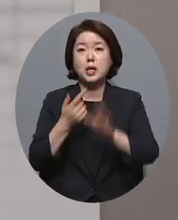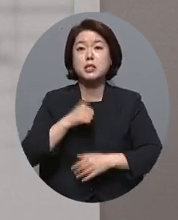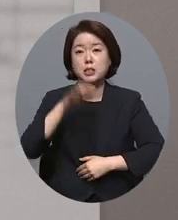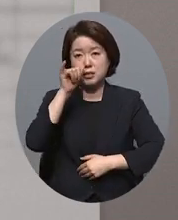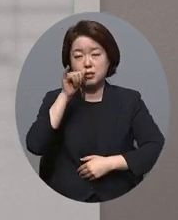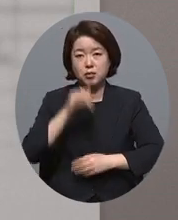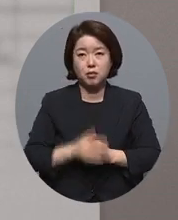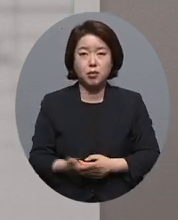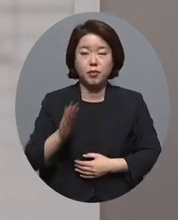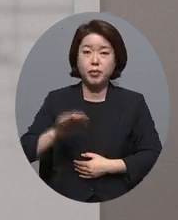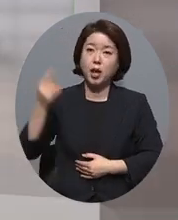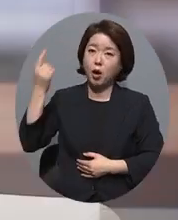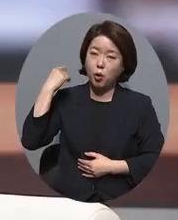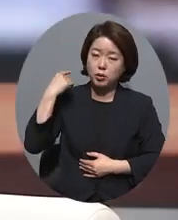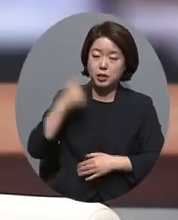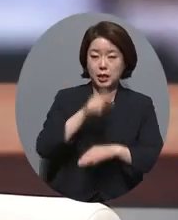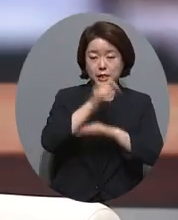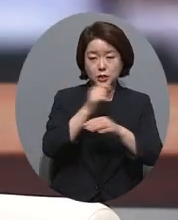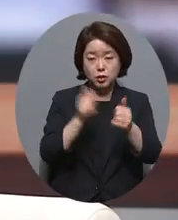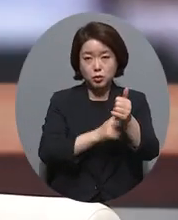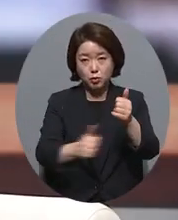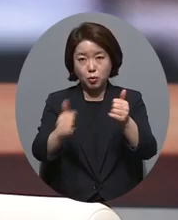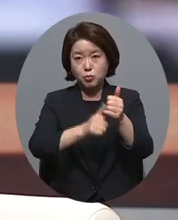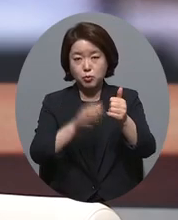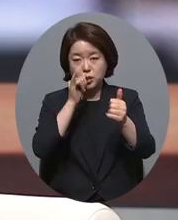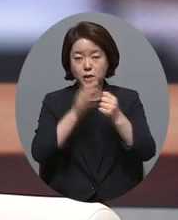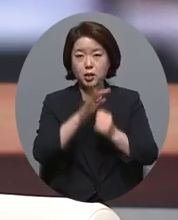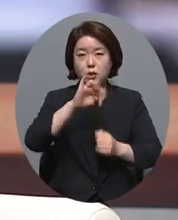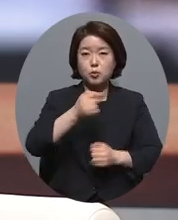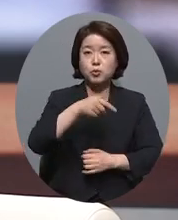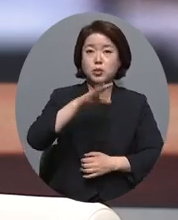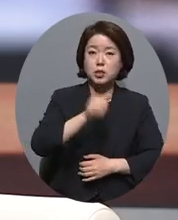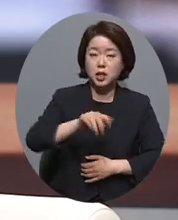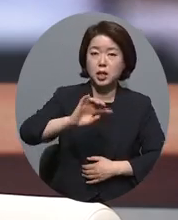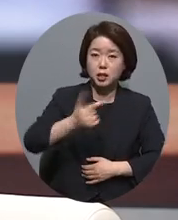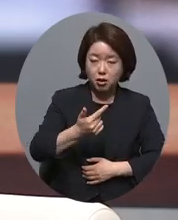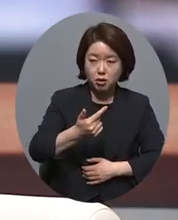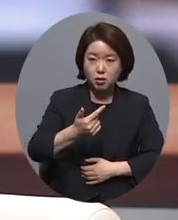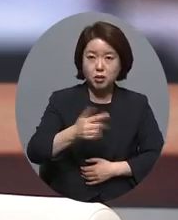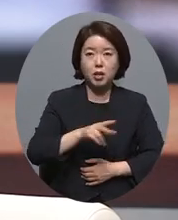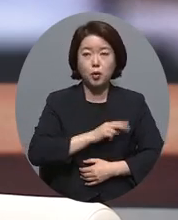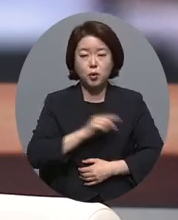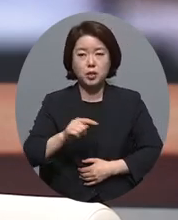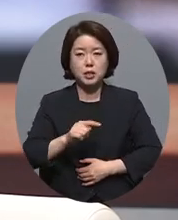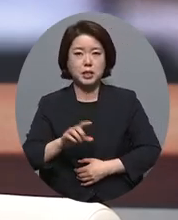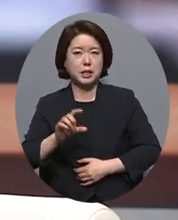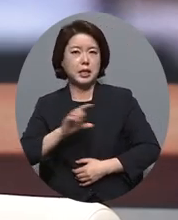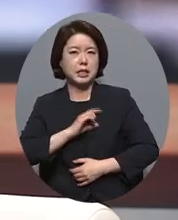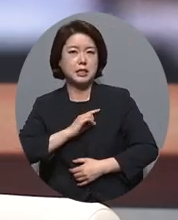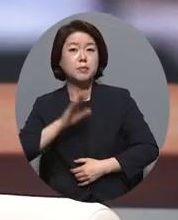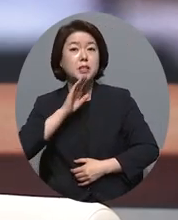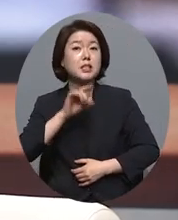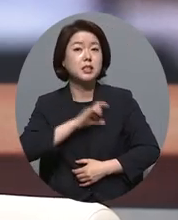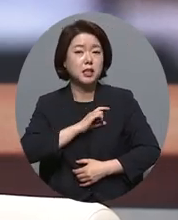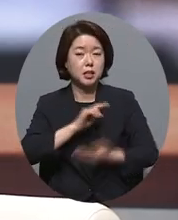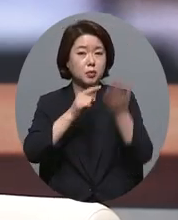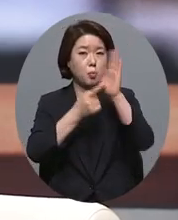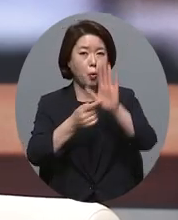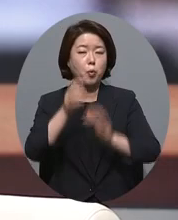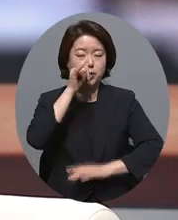드렸습니다 그런데 어제 정문회에서 국민의 윤창현 의원이 이들의 실명을 일부 공개했습니다